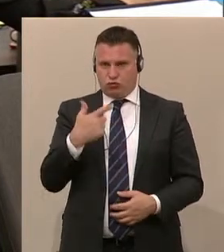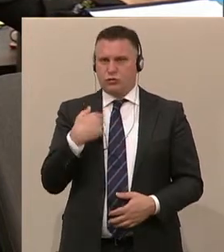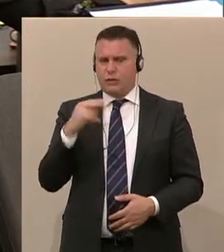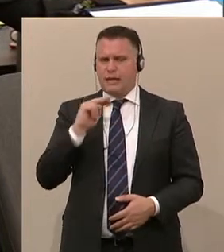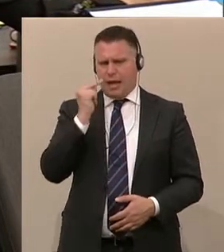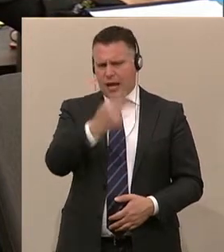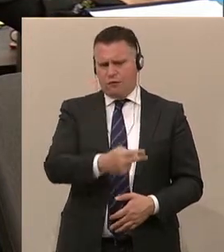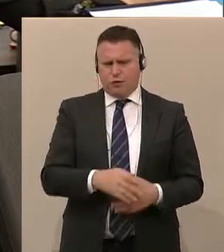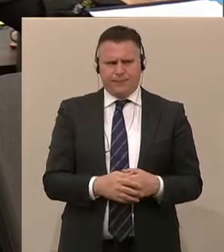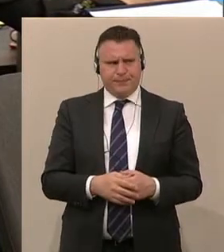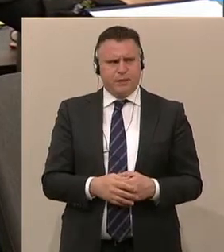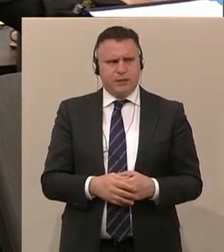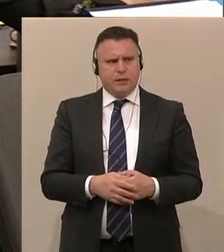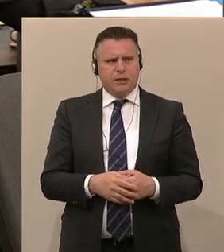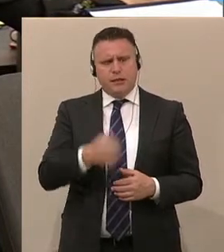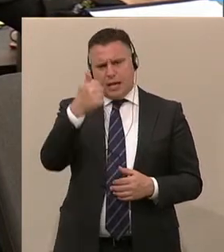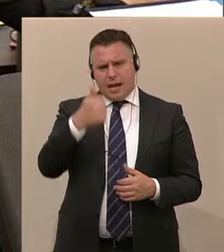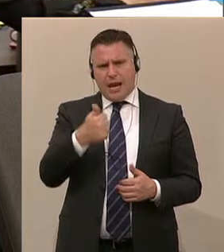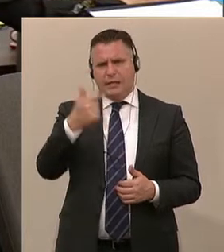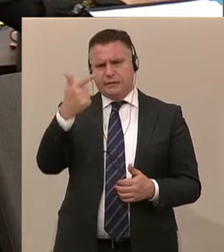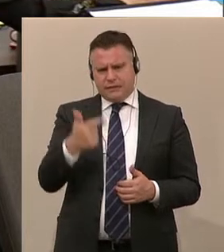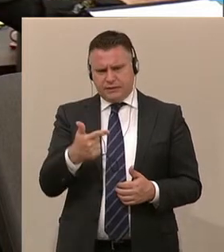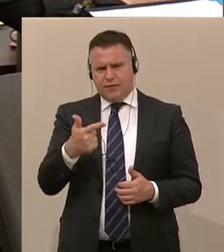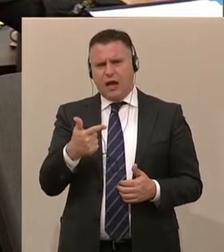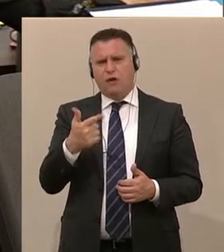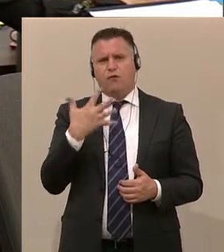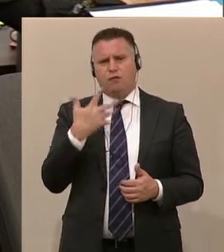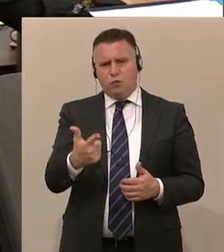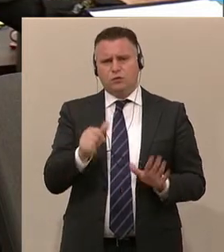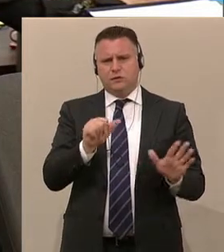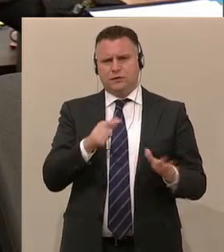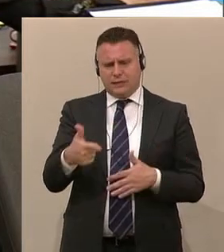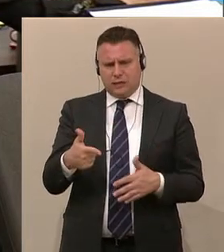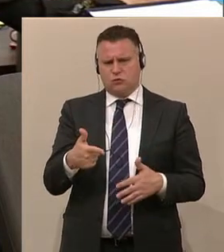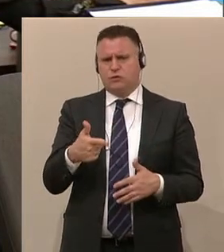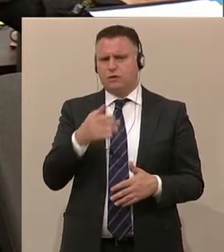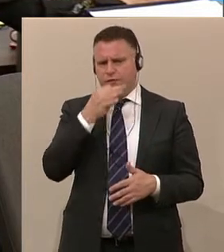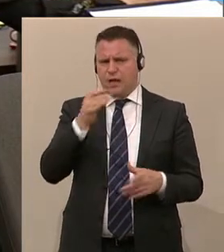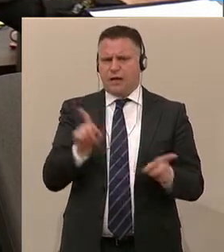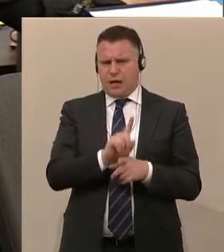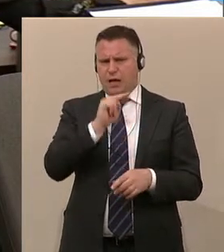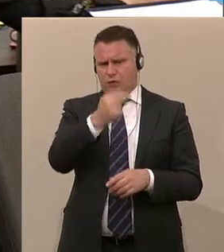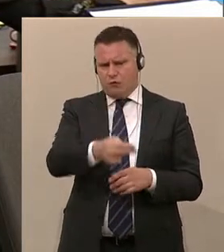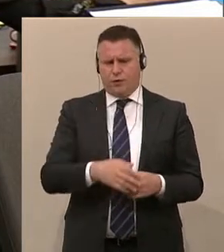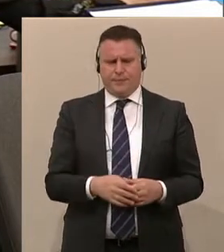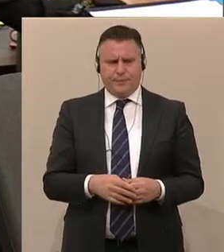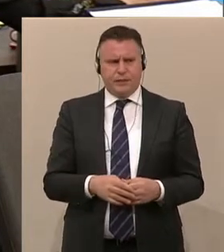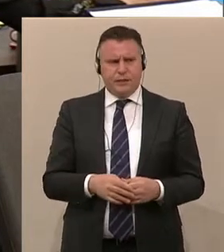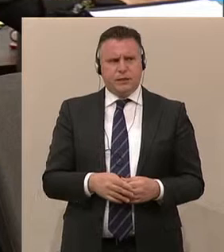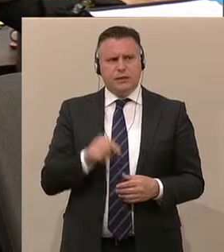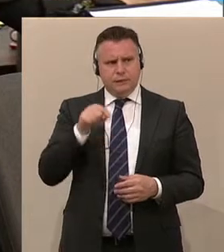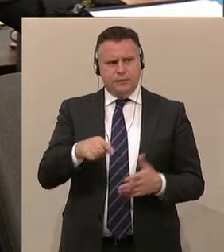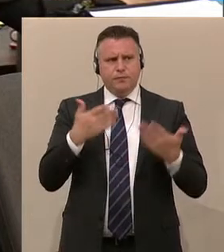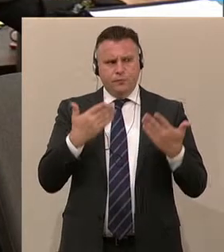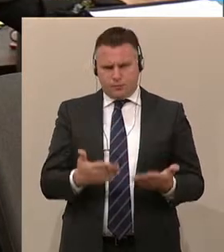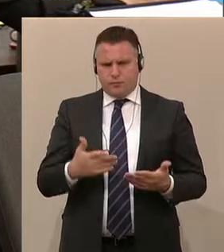und möchte mit Antworten zu Fragen 1 und 2 sowie 25 und 26 beginnen. Diese